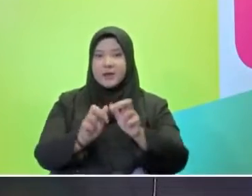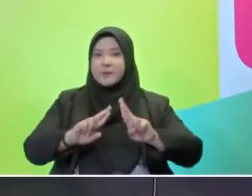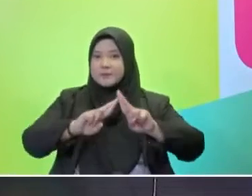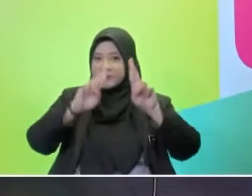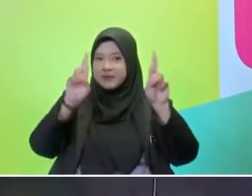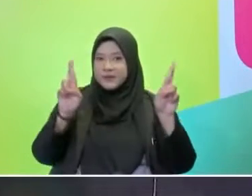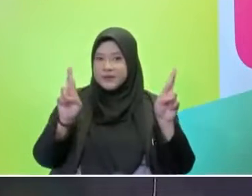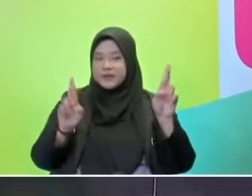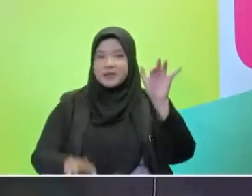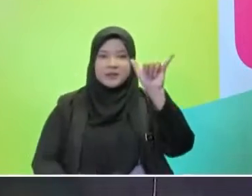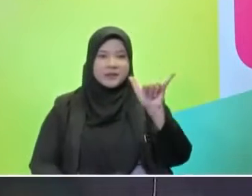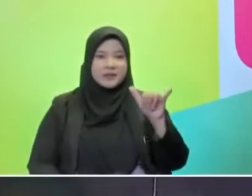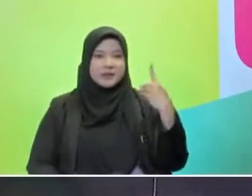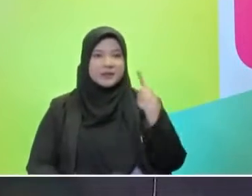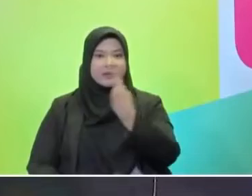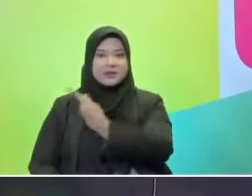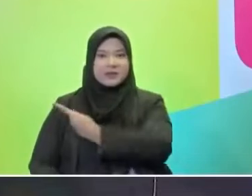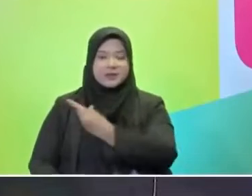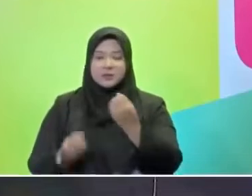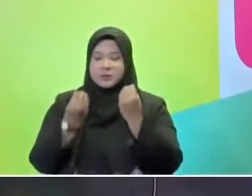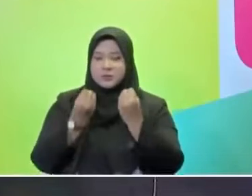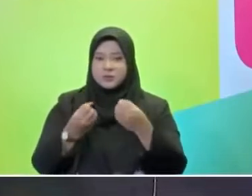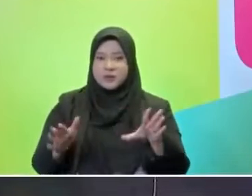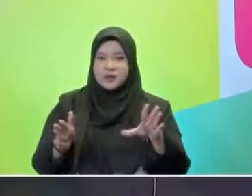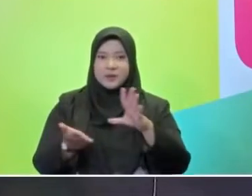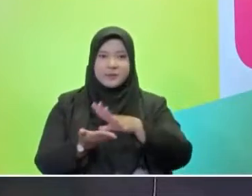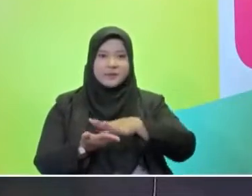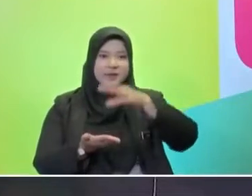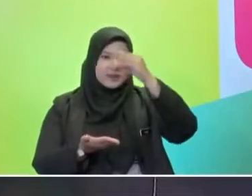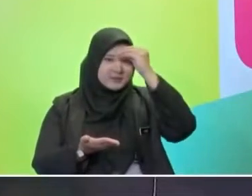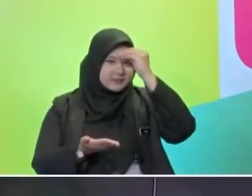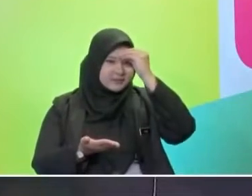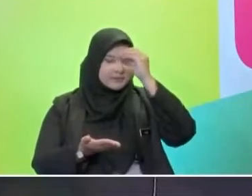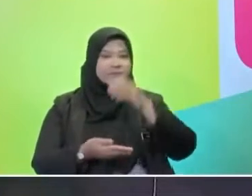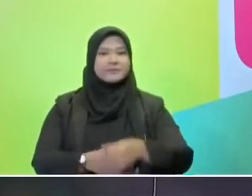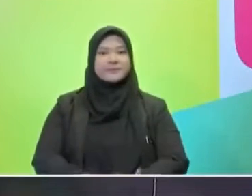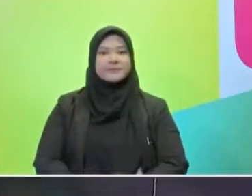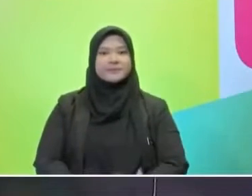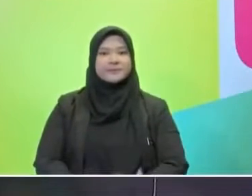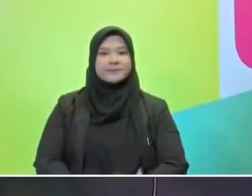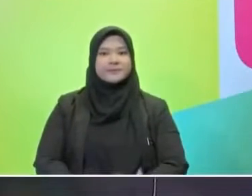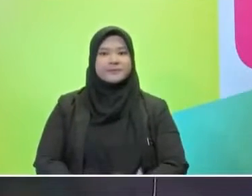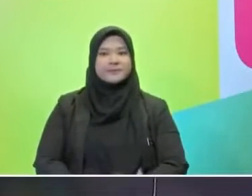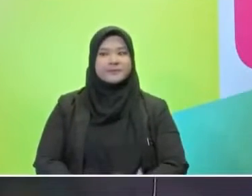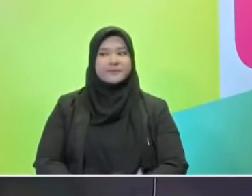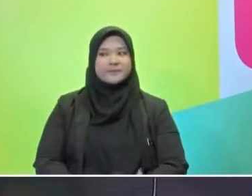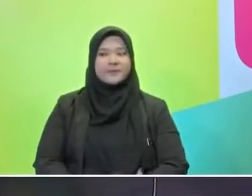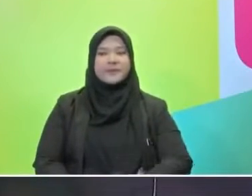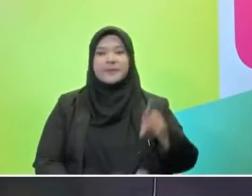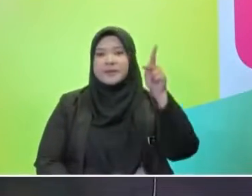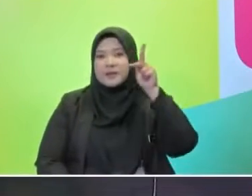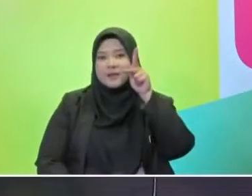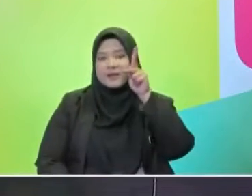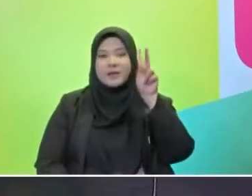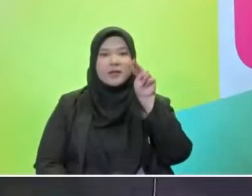yang ada buah limau, tanglung dan juga ampau. Nisa nak pilih ni lah perayaan. Perayaan apa